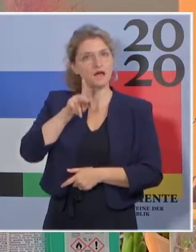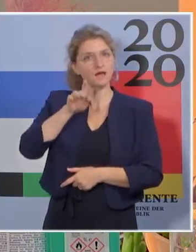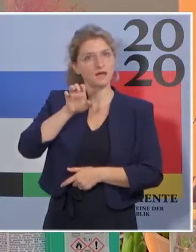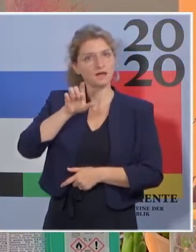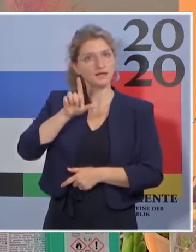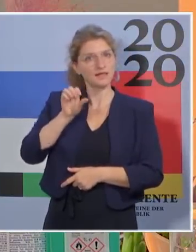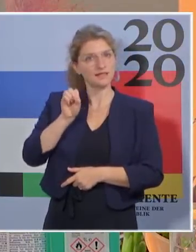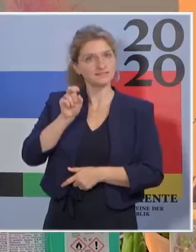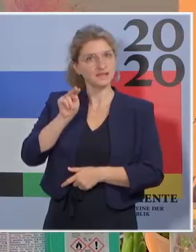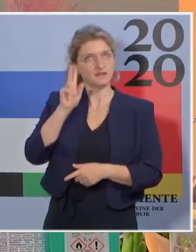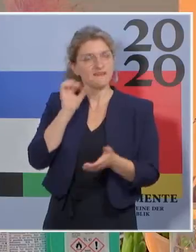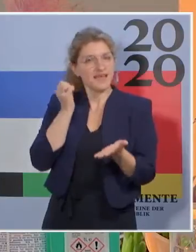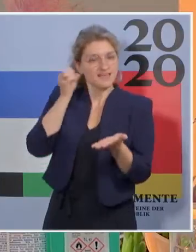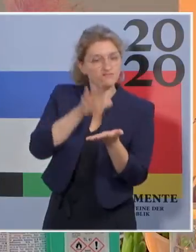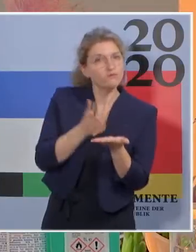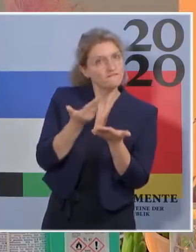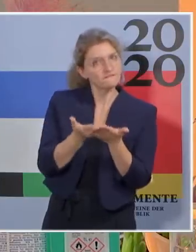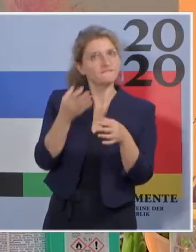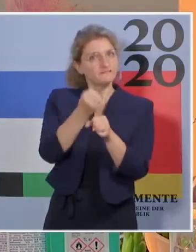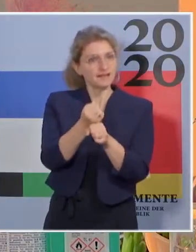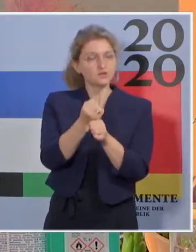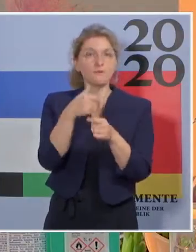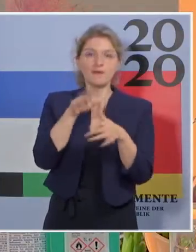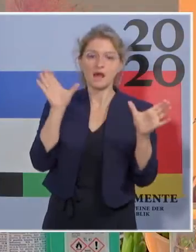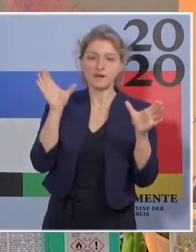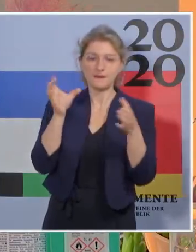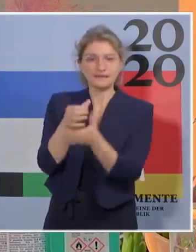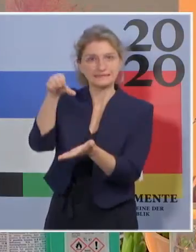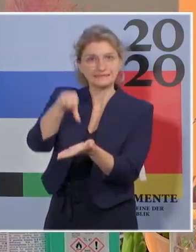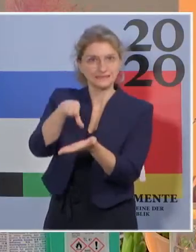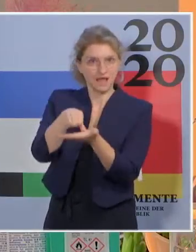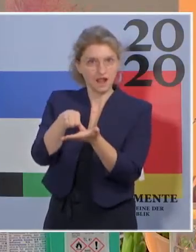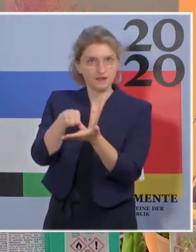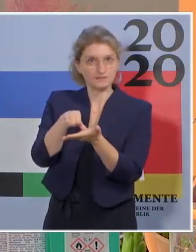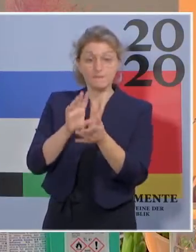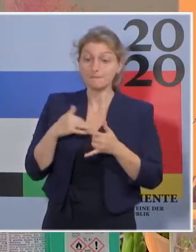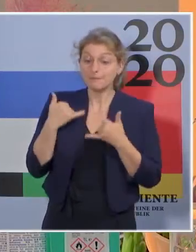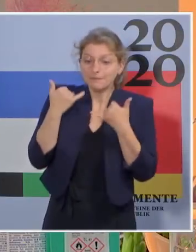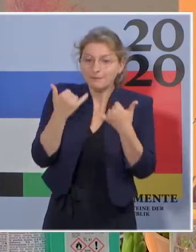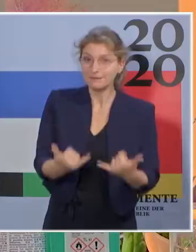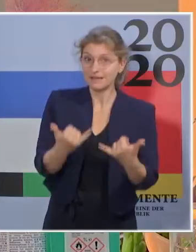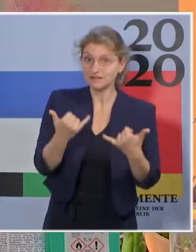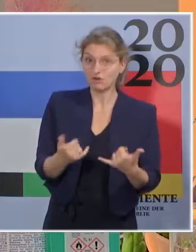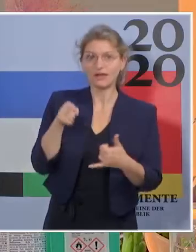waren zunehmend zentralistischer. Bis heute ist das BVG ein